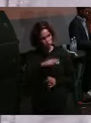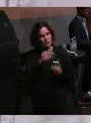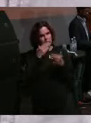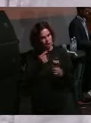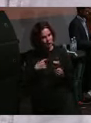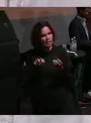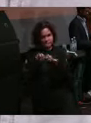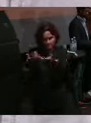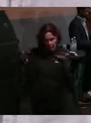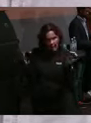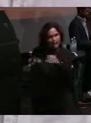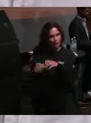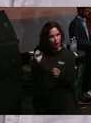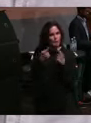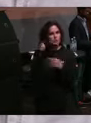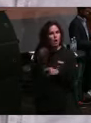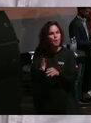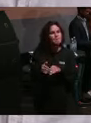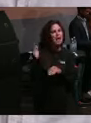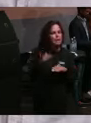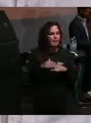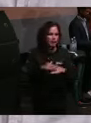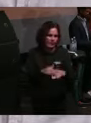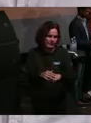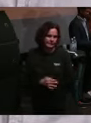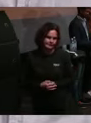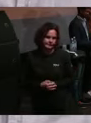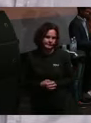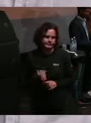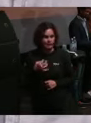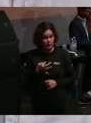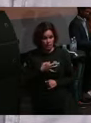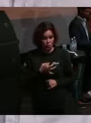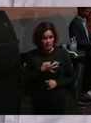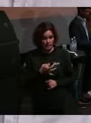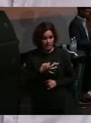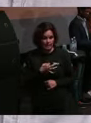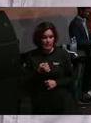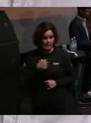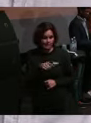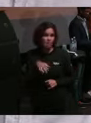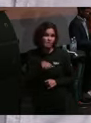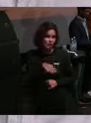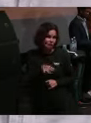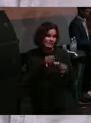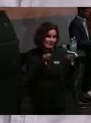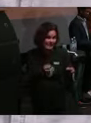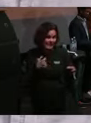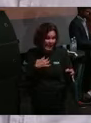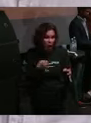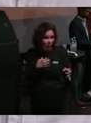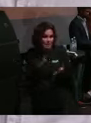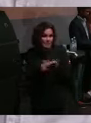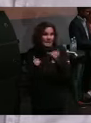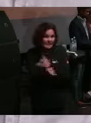her snakker om mer plan. Jeg håper å havne på fylkesting etter valget for Rødt,